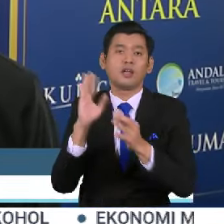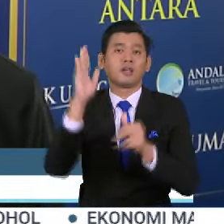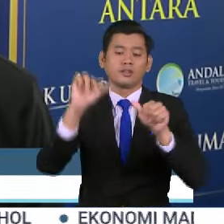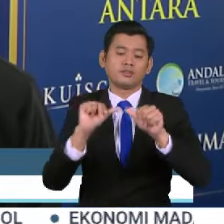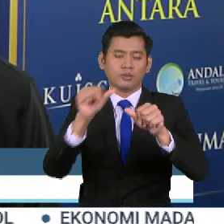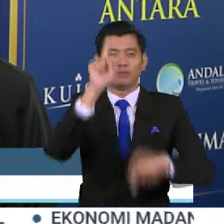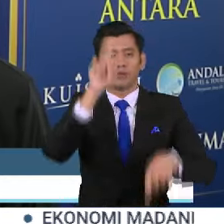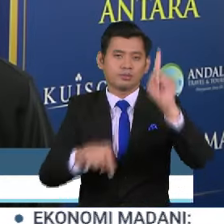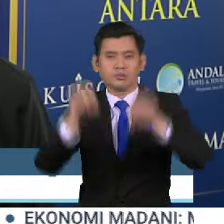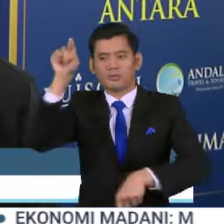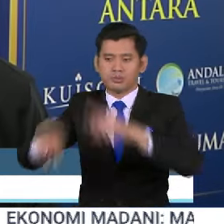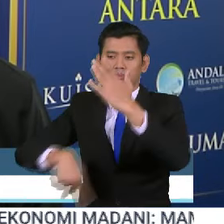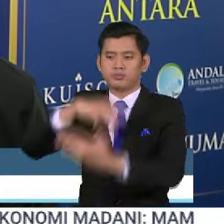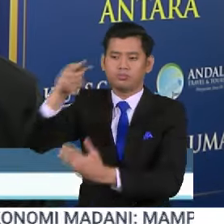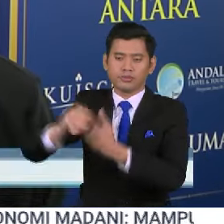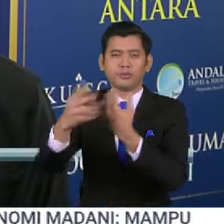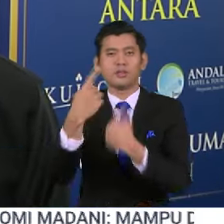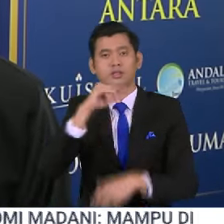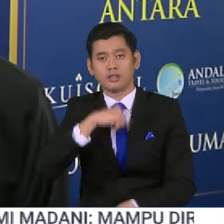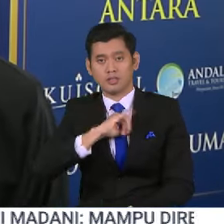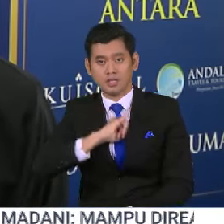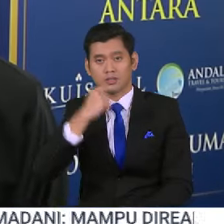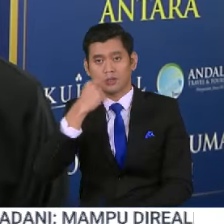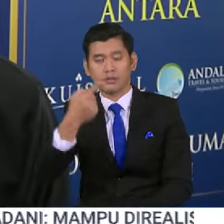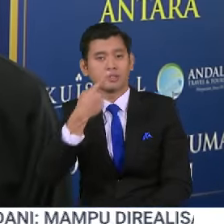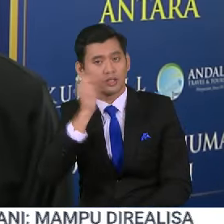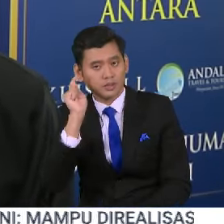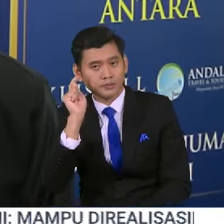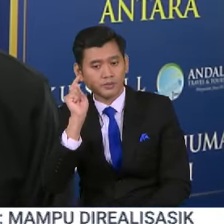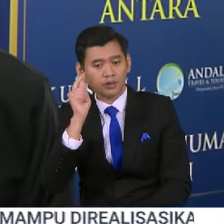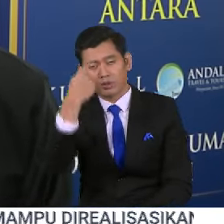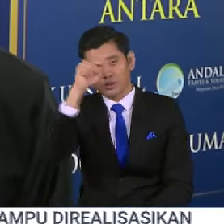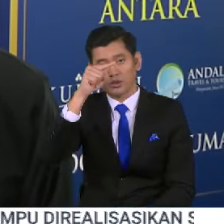dengan berbagai lagi program-program yang saya sebut tadi sebagian pendidikan